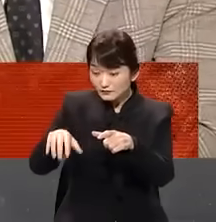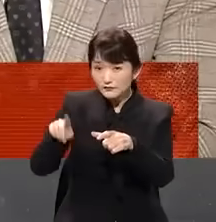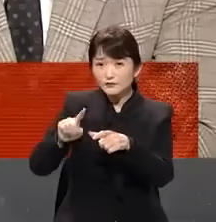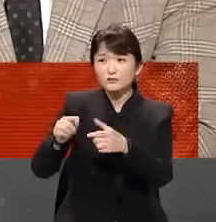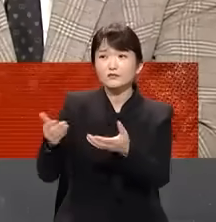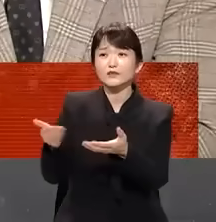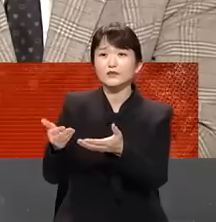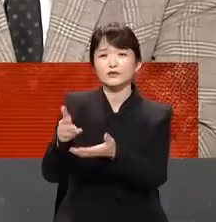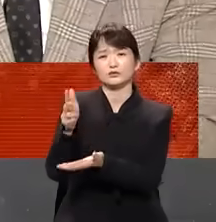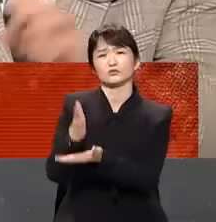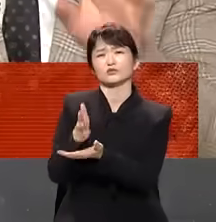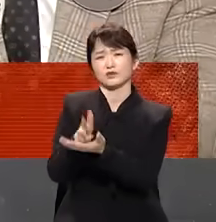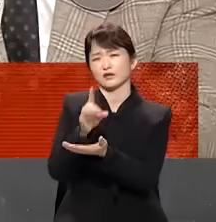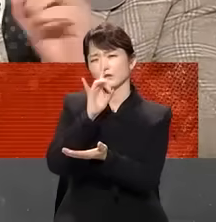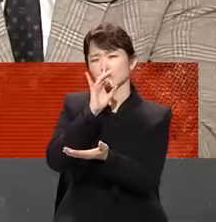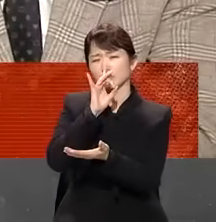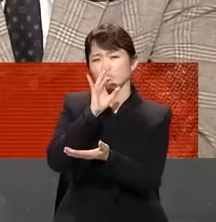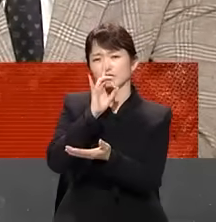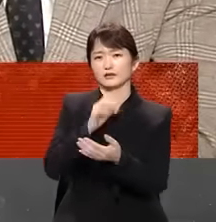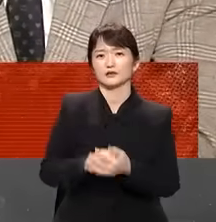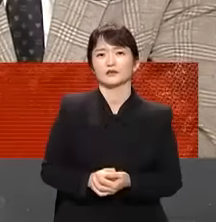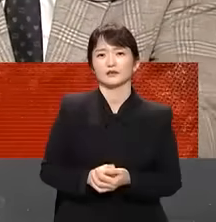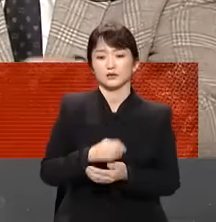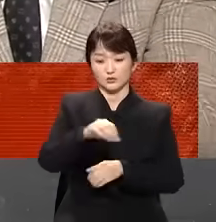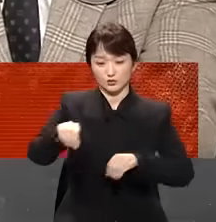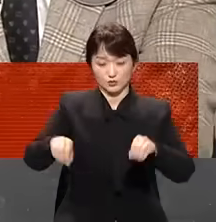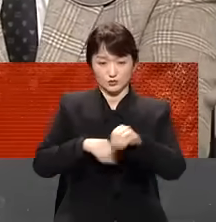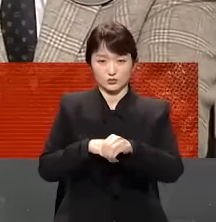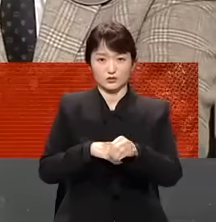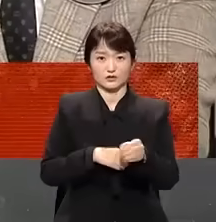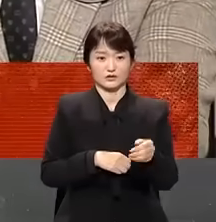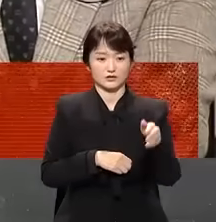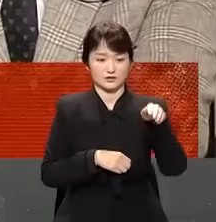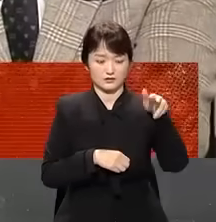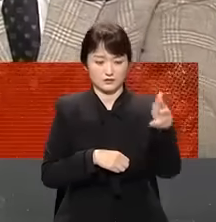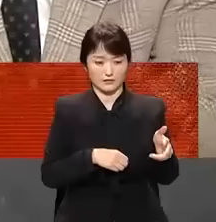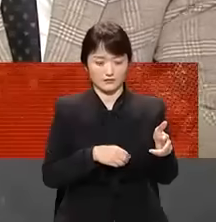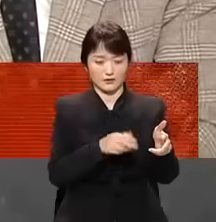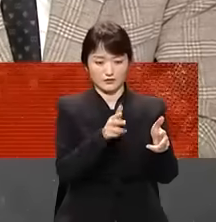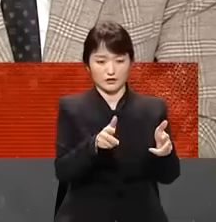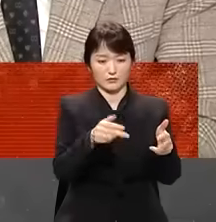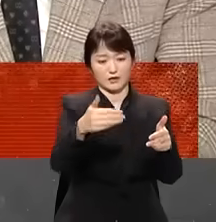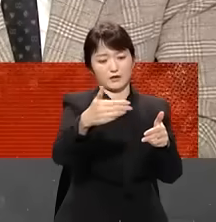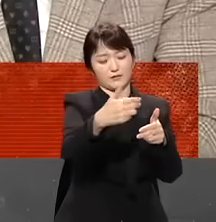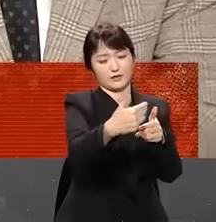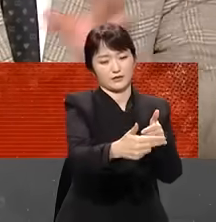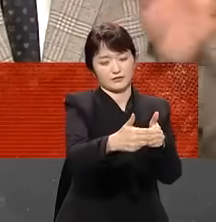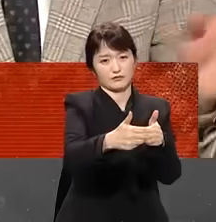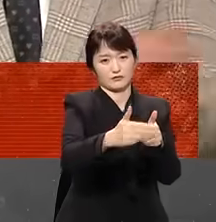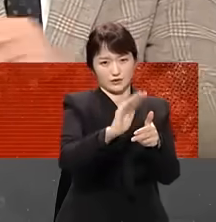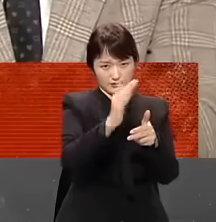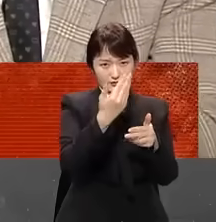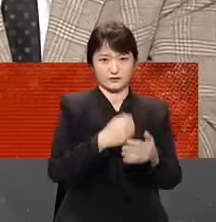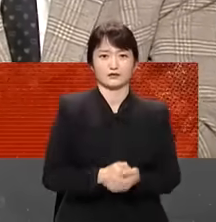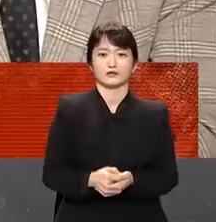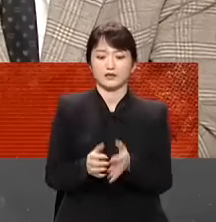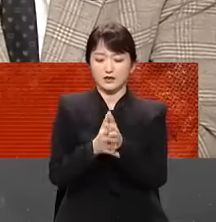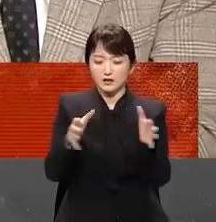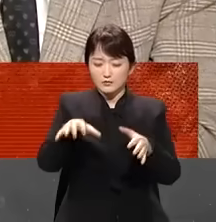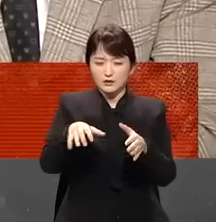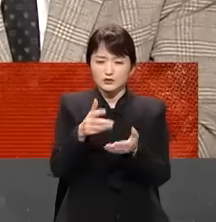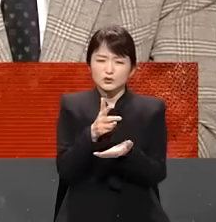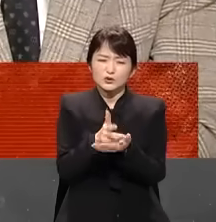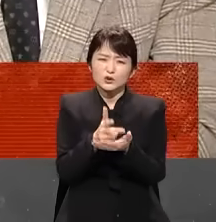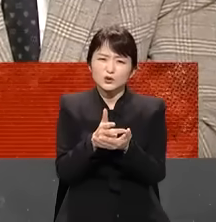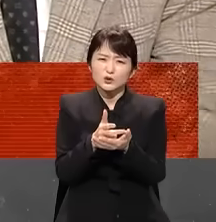주차할 수 없는 곳이에요 차라리 이중 주차를 해야 되죠이 아파트 같은 경우 주차 공이 부족하다 보니까 좀 협의하에 이중 주차를